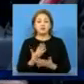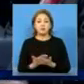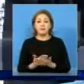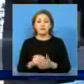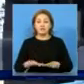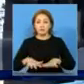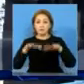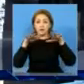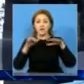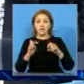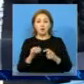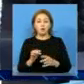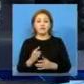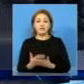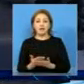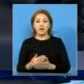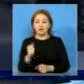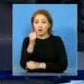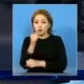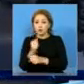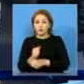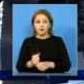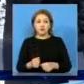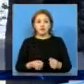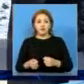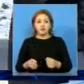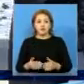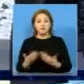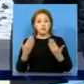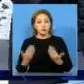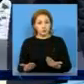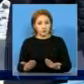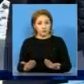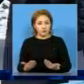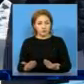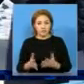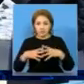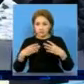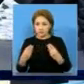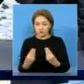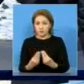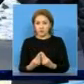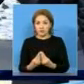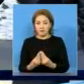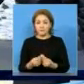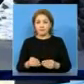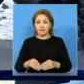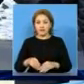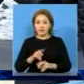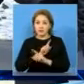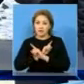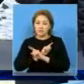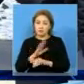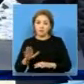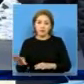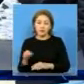сынақ полигонында әскери қызметін атқарған, бүгінгі күнде жанұялары, отағалары қайтыс болған,